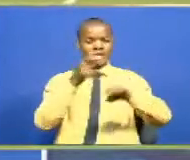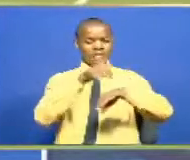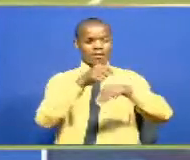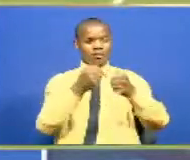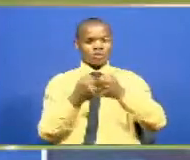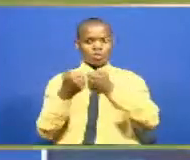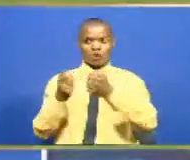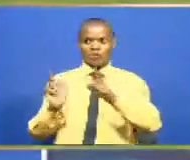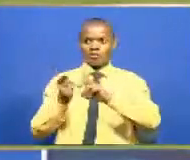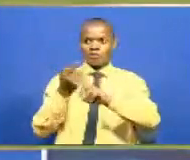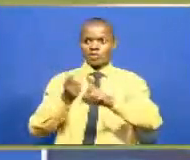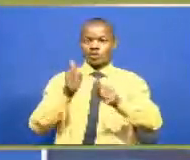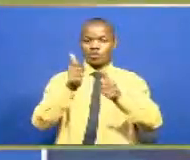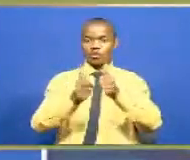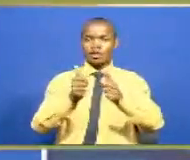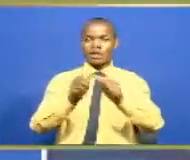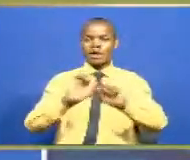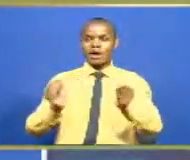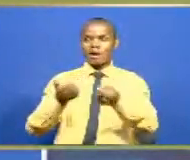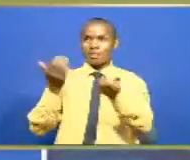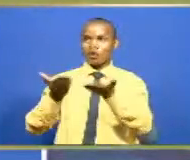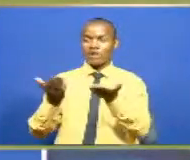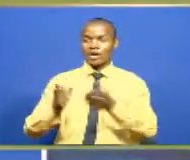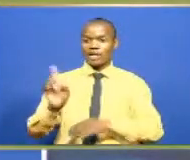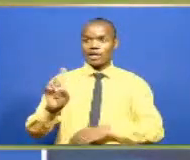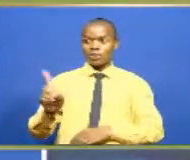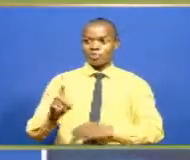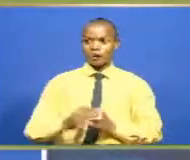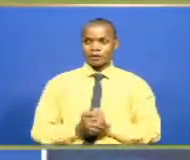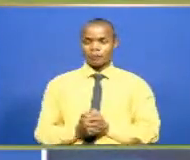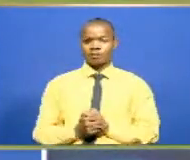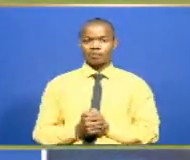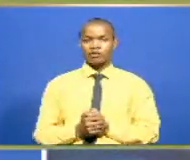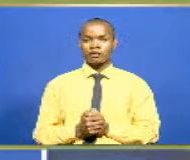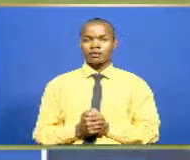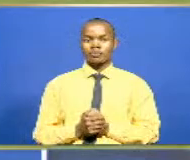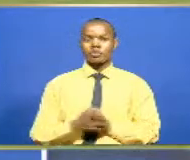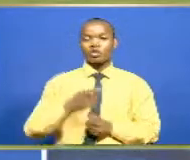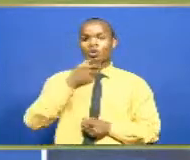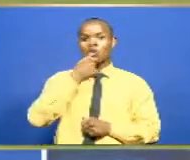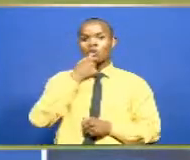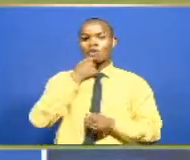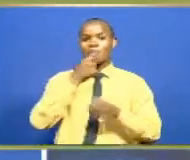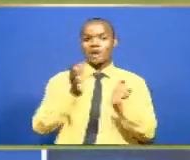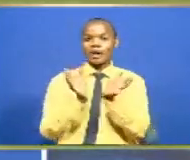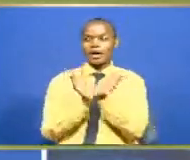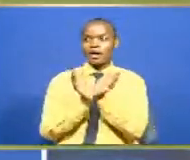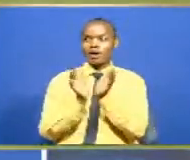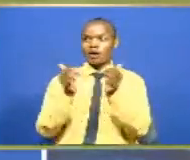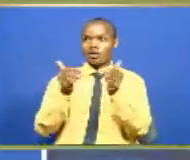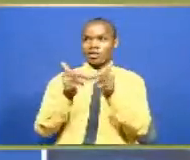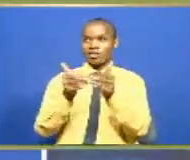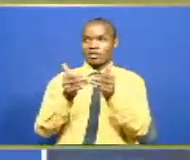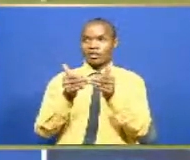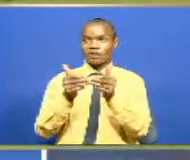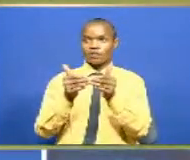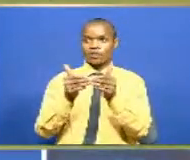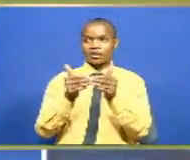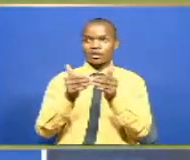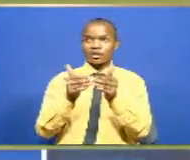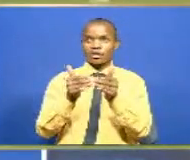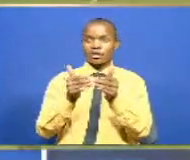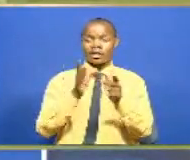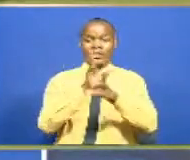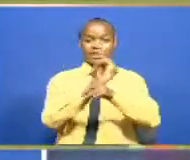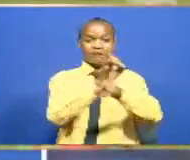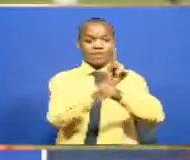wa kwanza iliyoandaliwa jijini Nairobi. Mkufunzi wa Gor Mahia Carlos Manuez Vaz Pinto aliwatetea